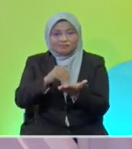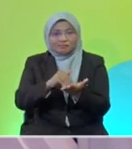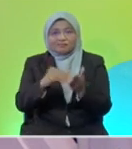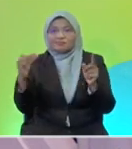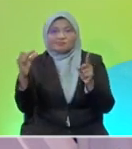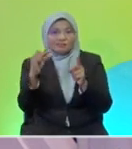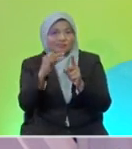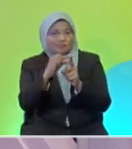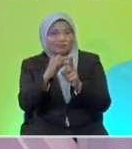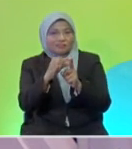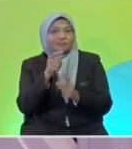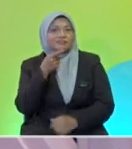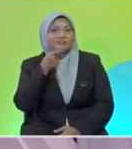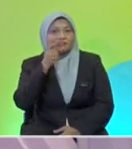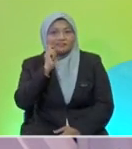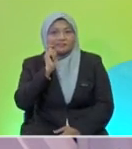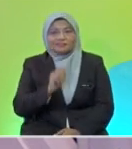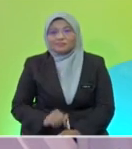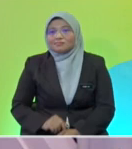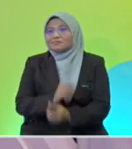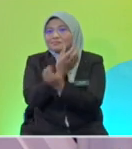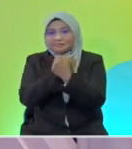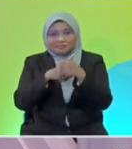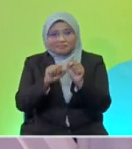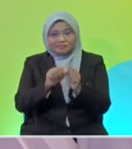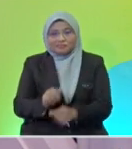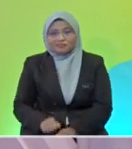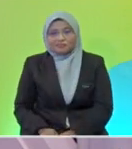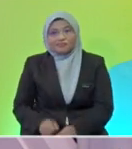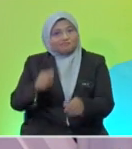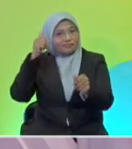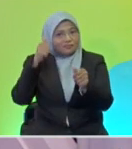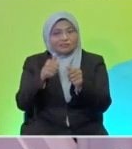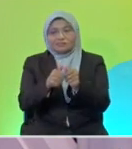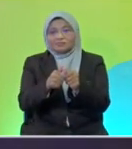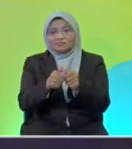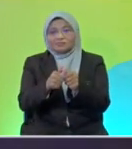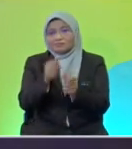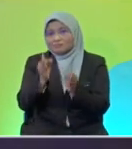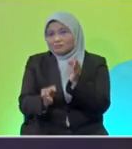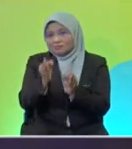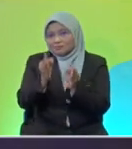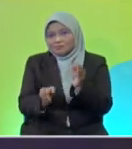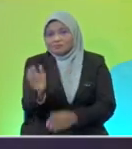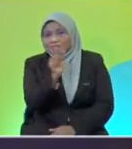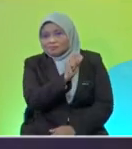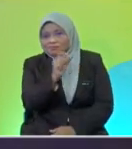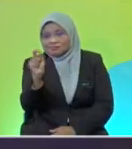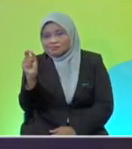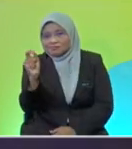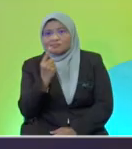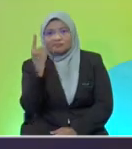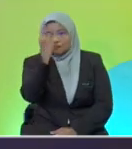tadi dah siap oke ingat jika kita potong di depan jawaban kita mestilah di